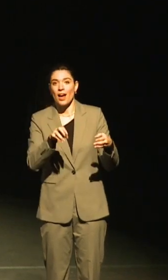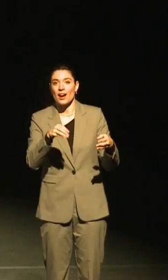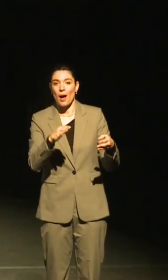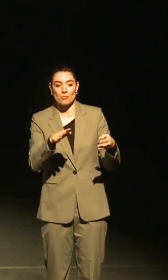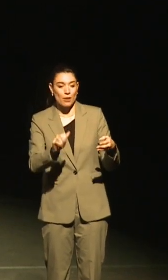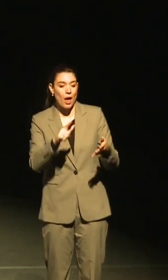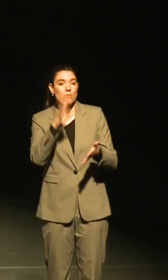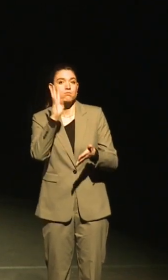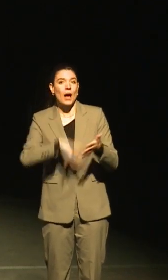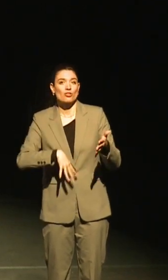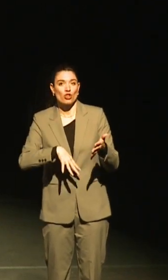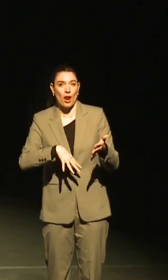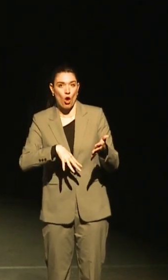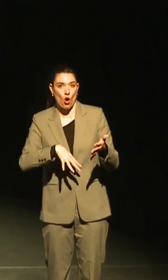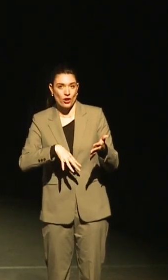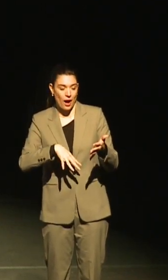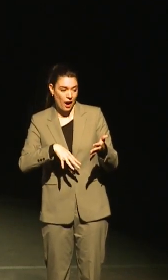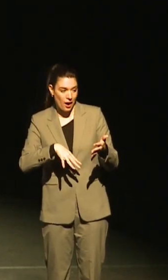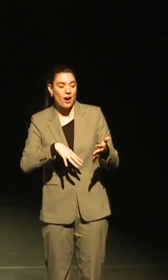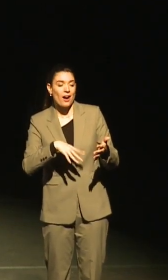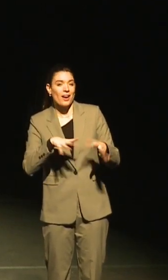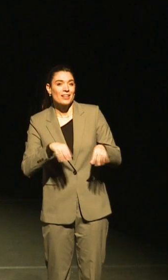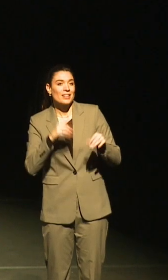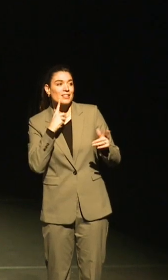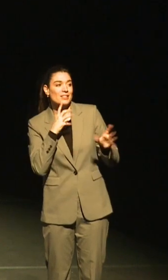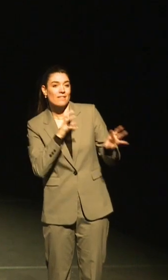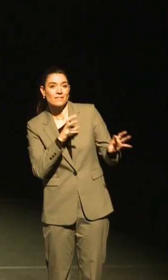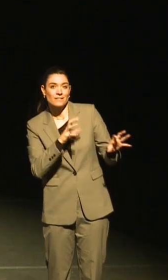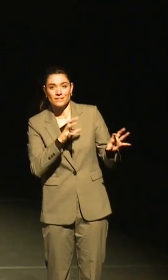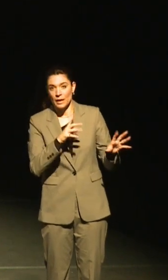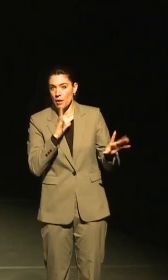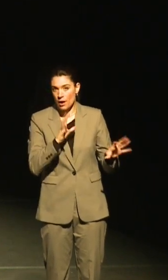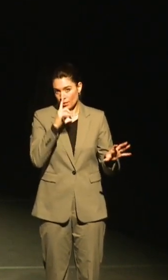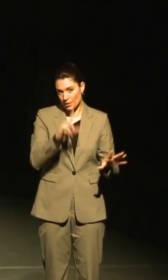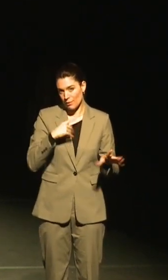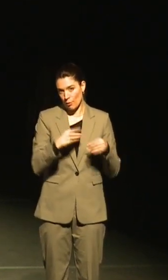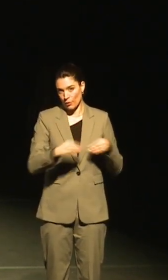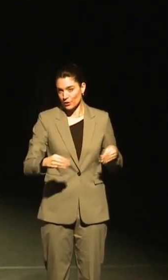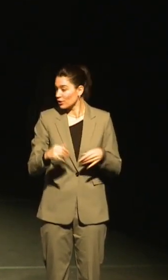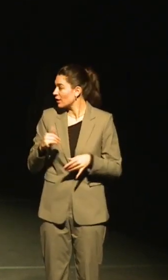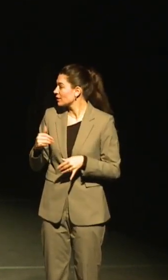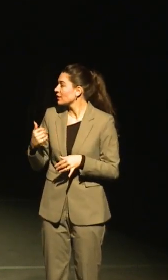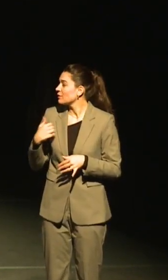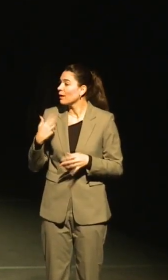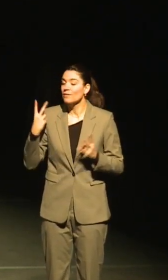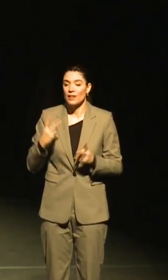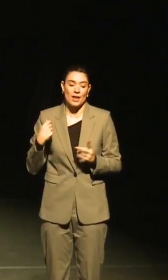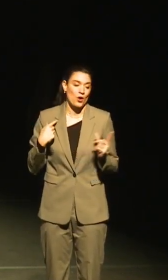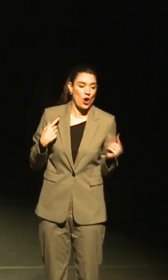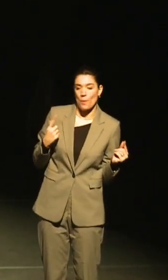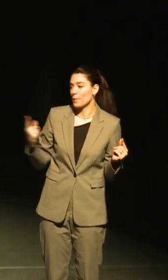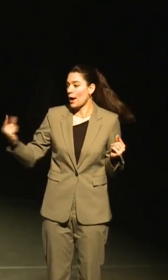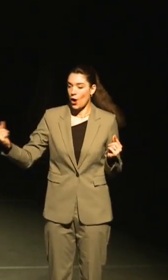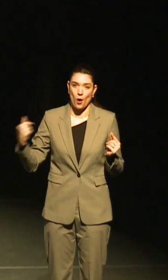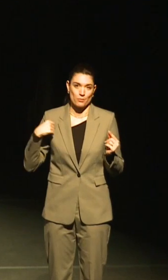corteggiamento professionale sulla lampada Barcellona per convincerci perché eravamo tutti e due con i rispettivi compagni che non